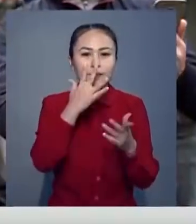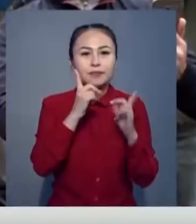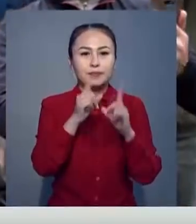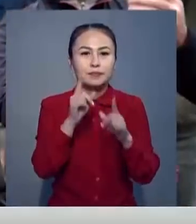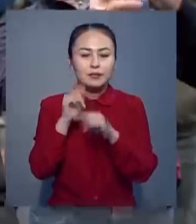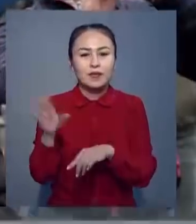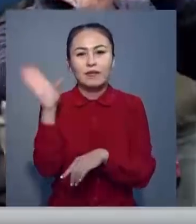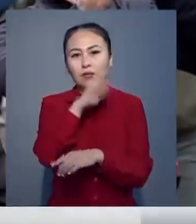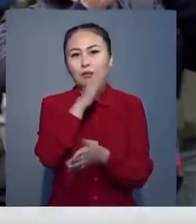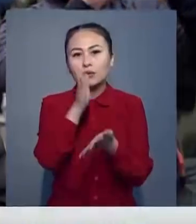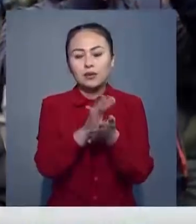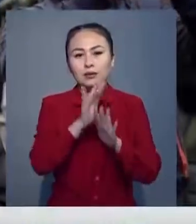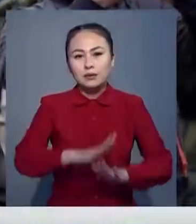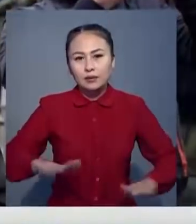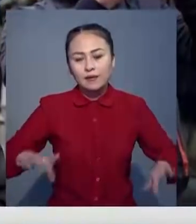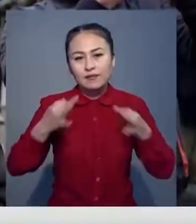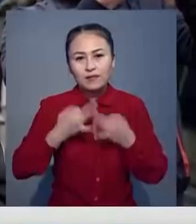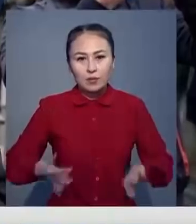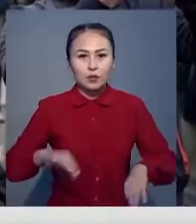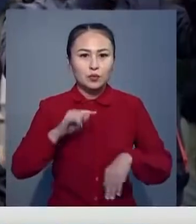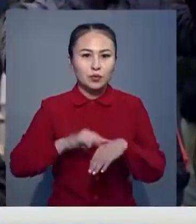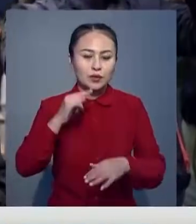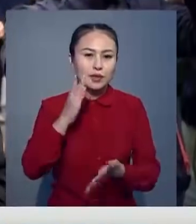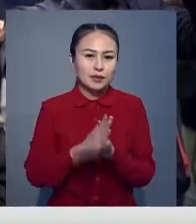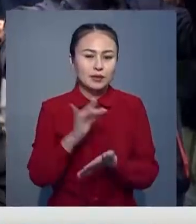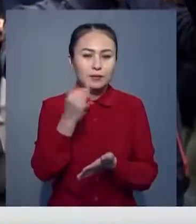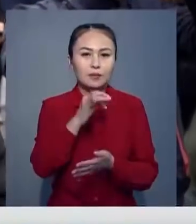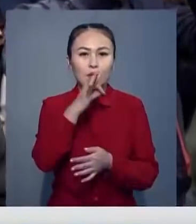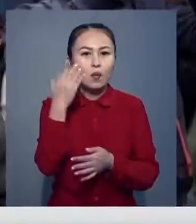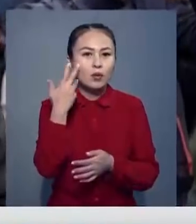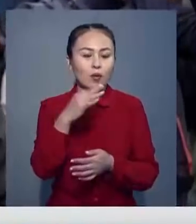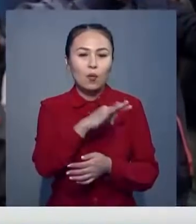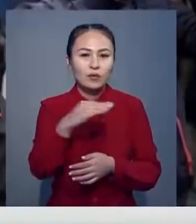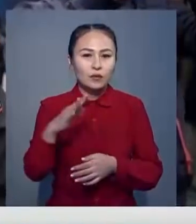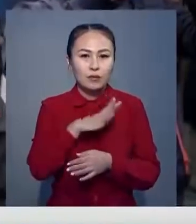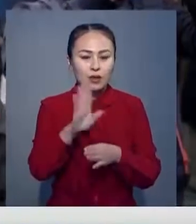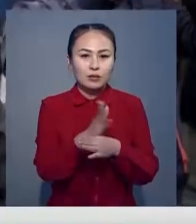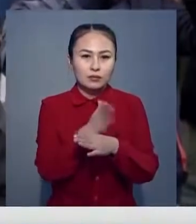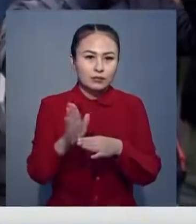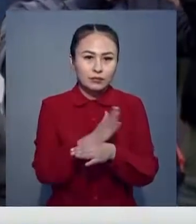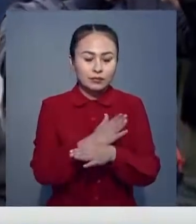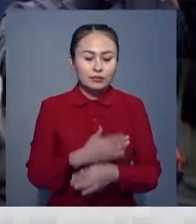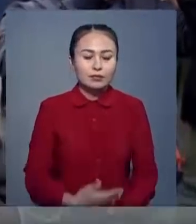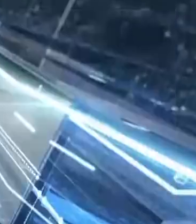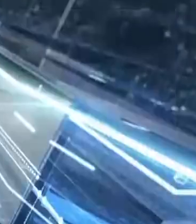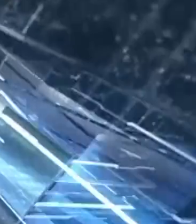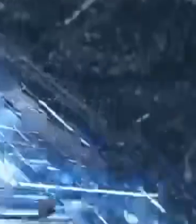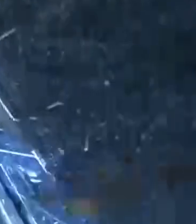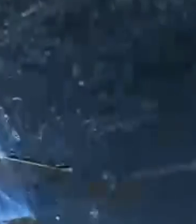мүмкіндік туып, балаларымыз да еркіндікке қол жеткізді. Сол жылдар есіме түссе, әлі күнге дейін бойымды үрей билейді.